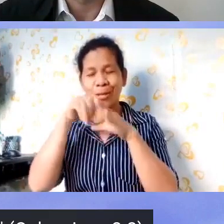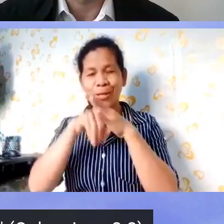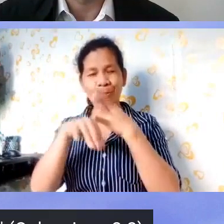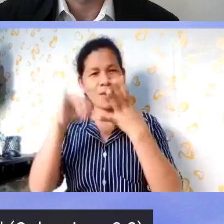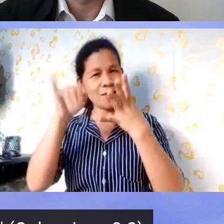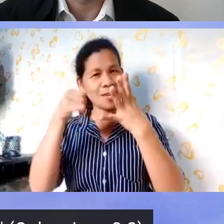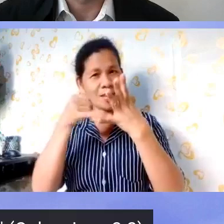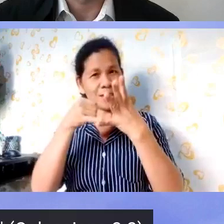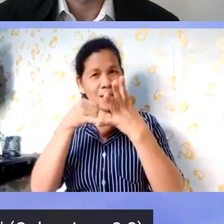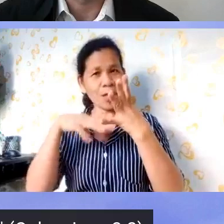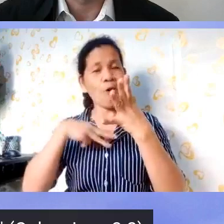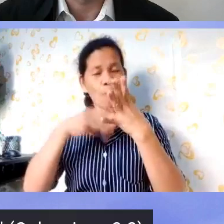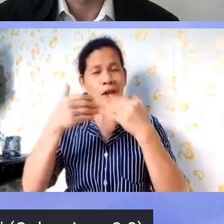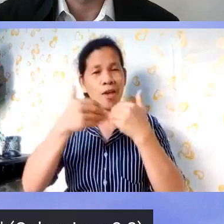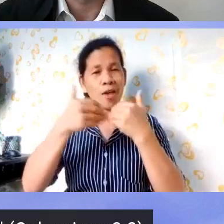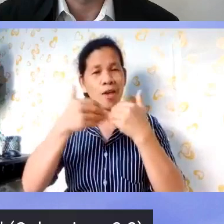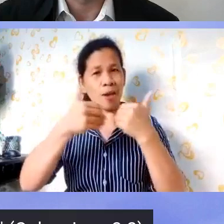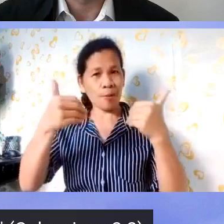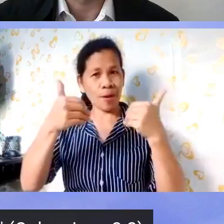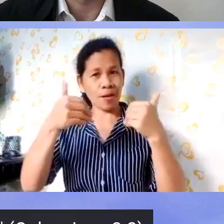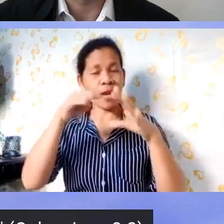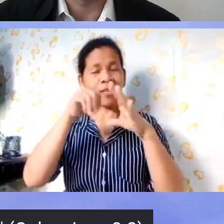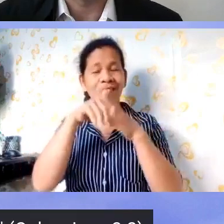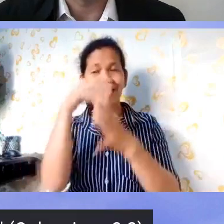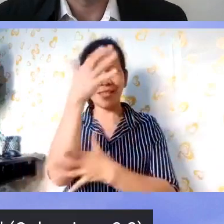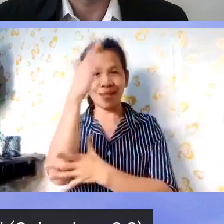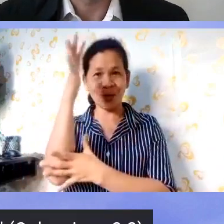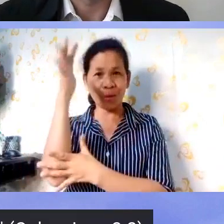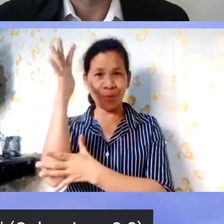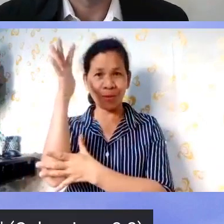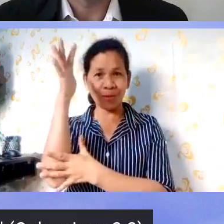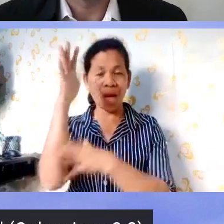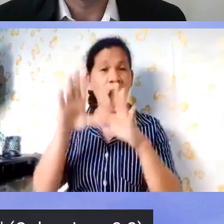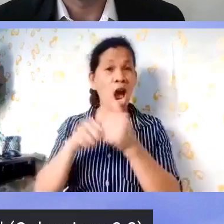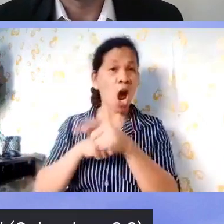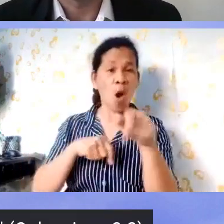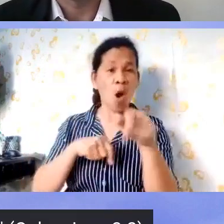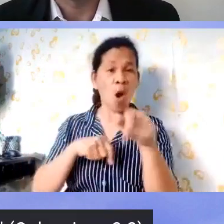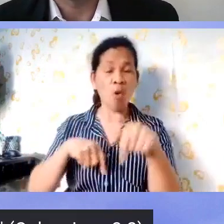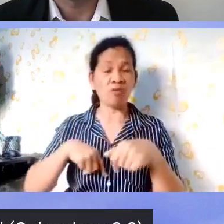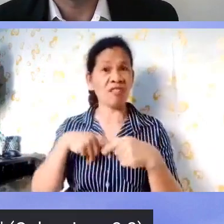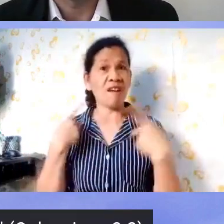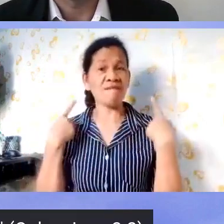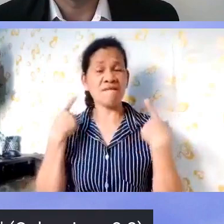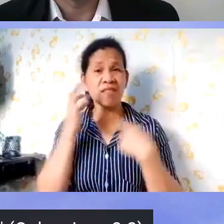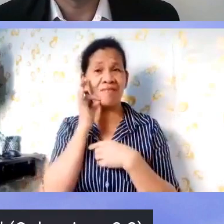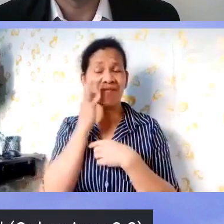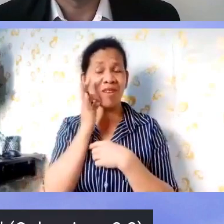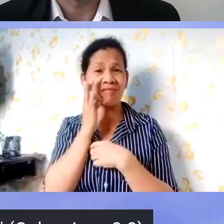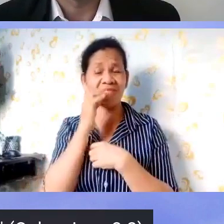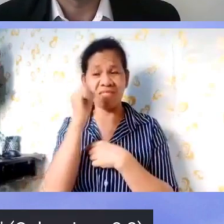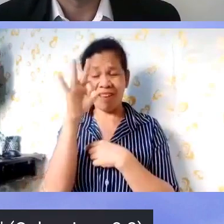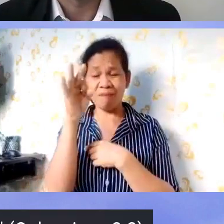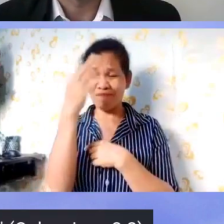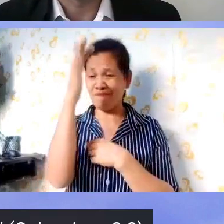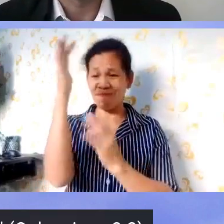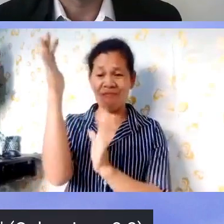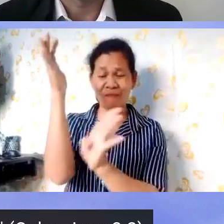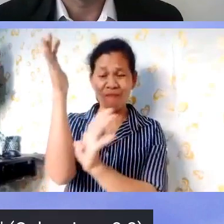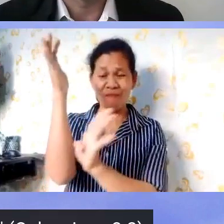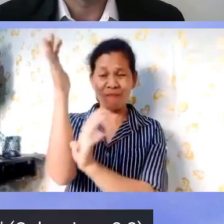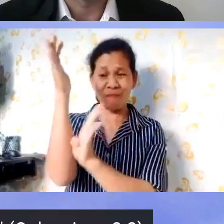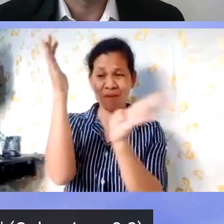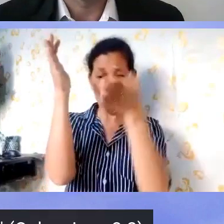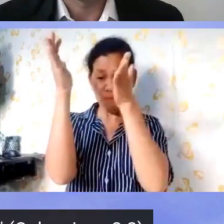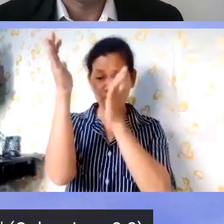tayo'y hiwalay doon sa puno, ay paano tayo magbubunga? Ha? Hindi tayo magbubunga kundi